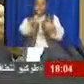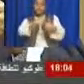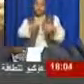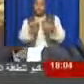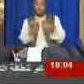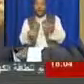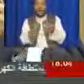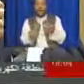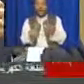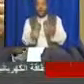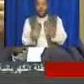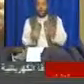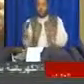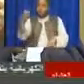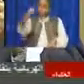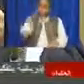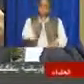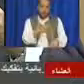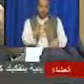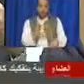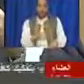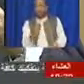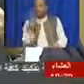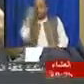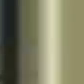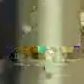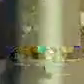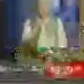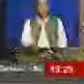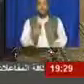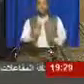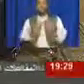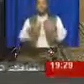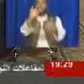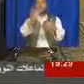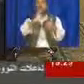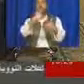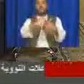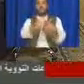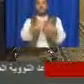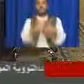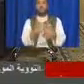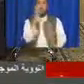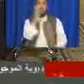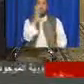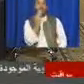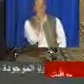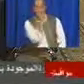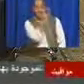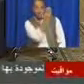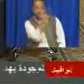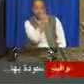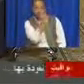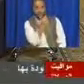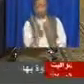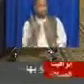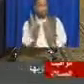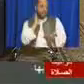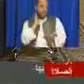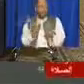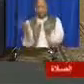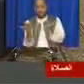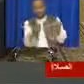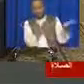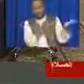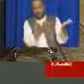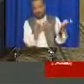المحاكم الانتقاليه ويتبين المذنب منهم من البريد وحينها يجب ان يرجعوا الى بلدان ويجب على جيرانهم